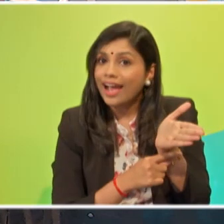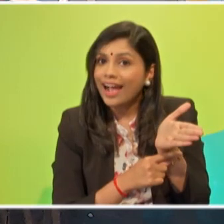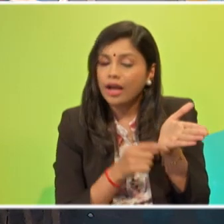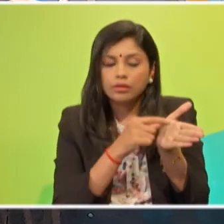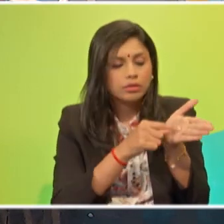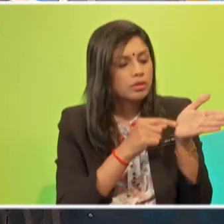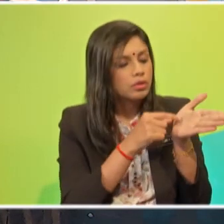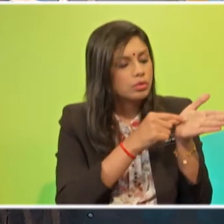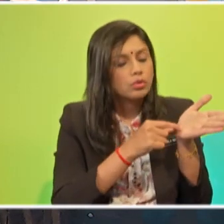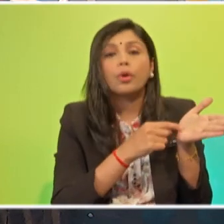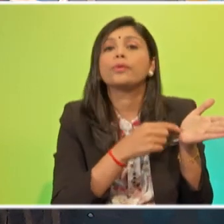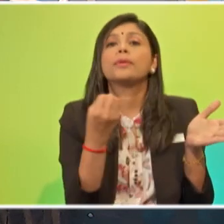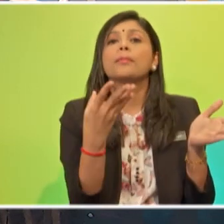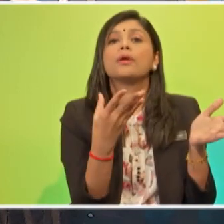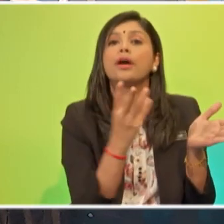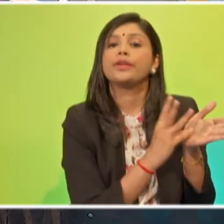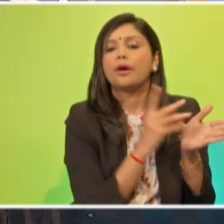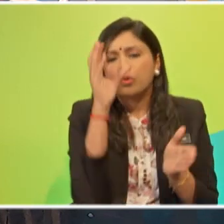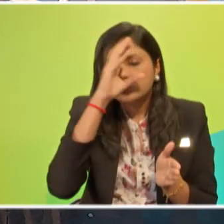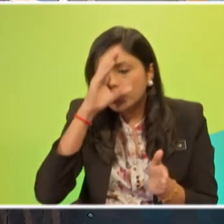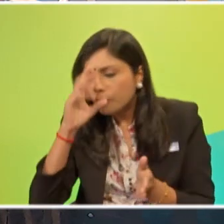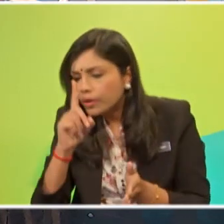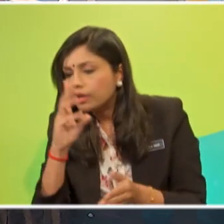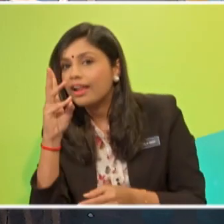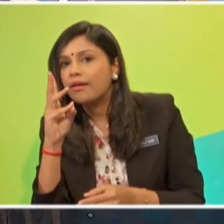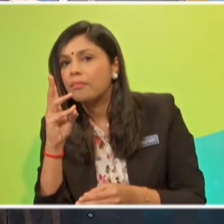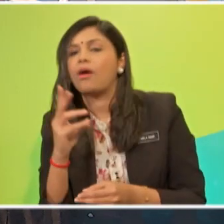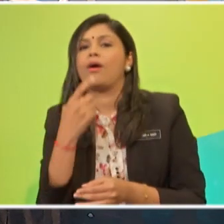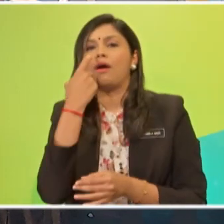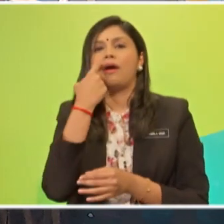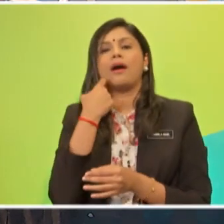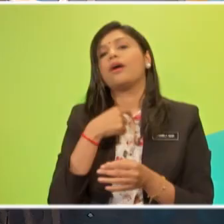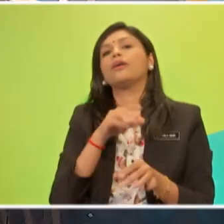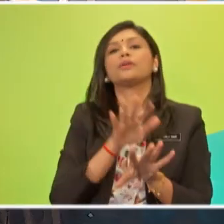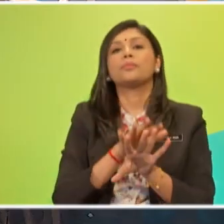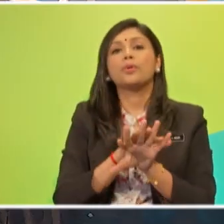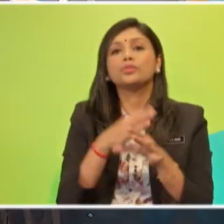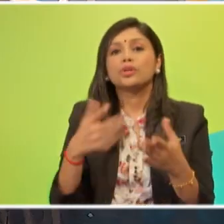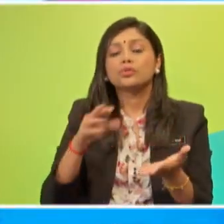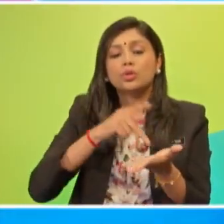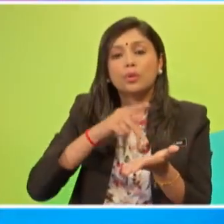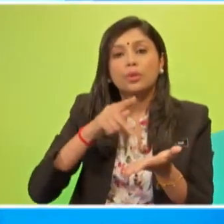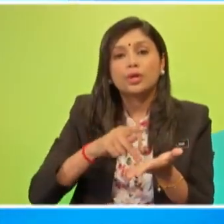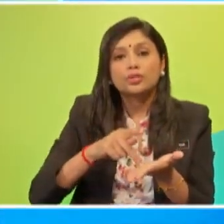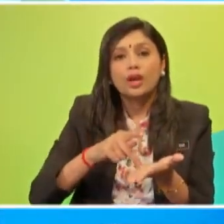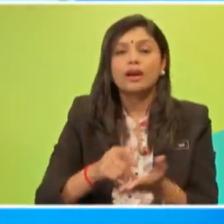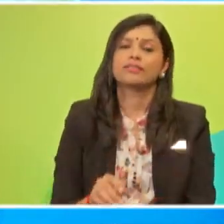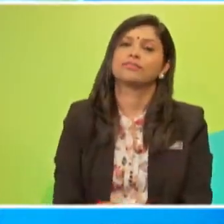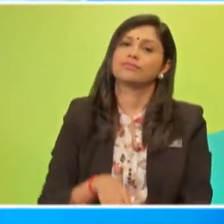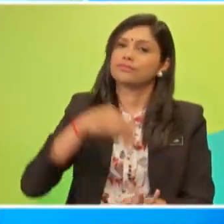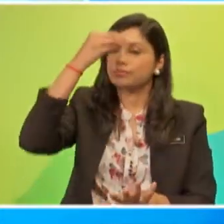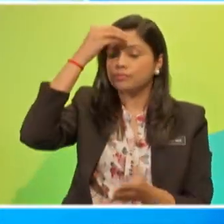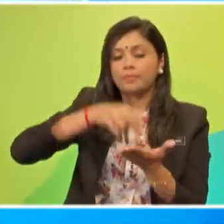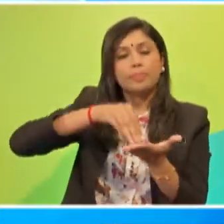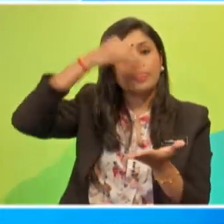titik mewakili nombor. Kita dah belajarlah macam mana kita nak bilang objek untuk hari ini. Memang seronoklah pembelajaran kita pada